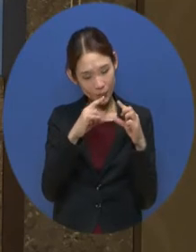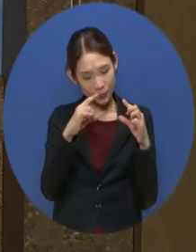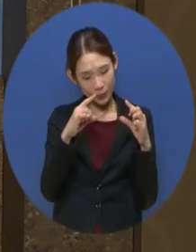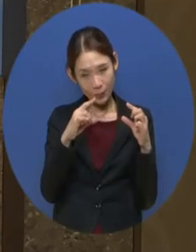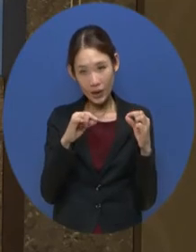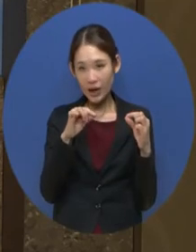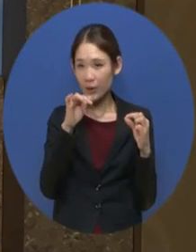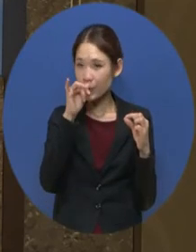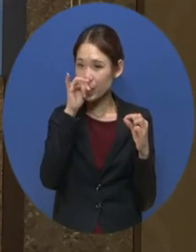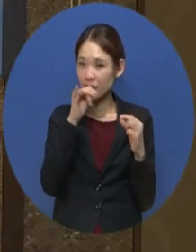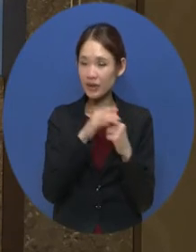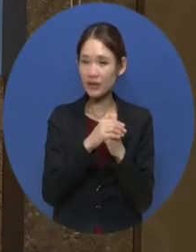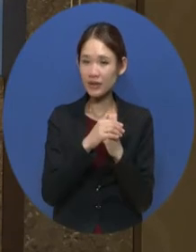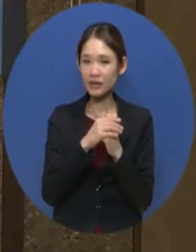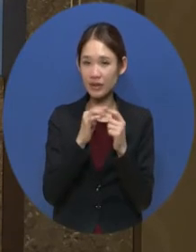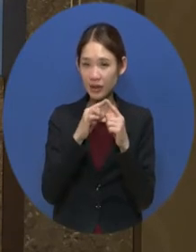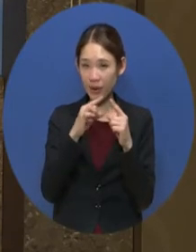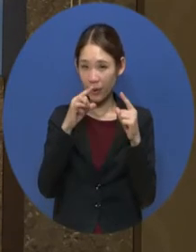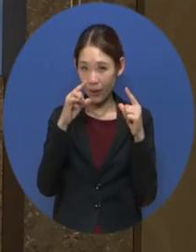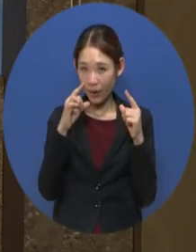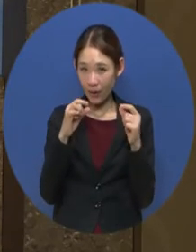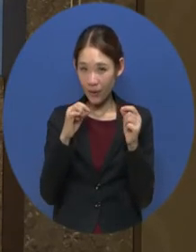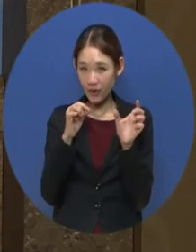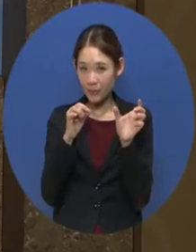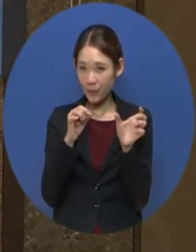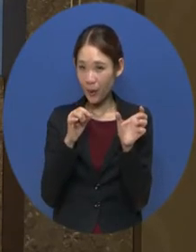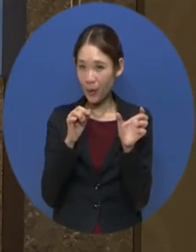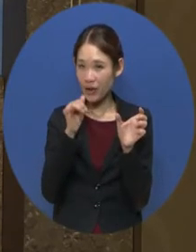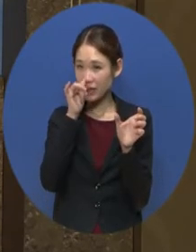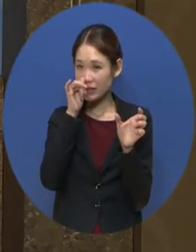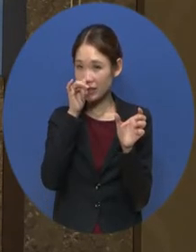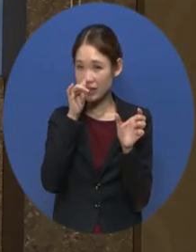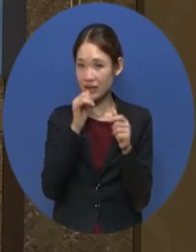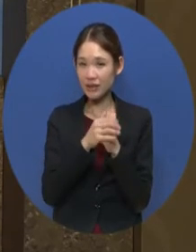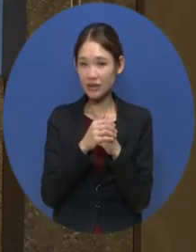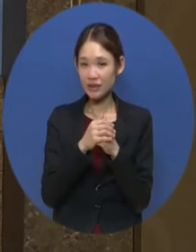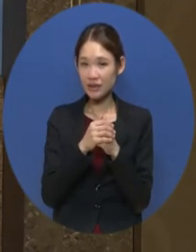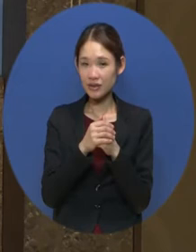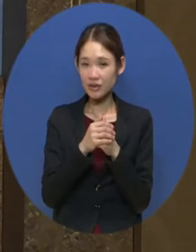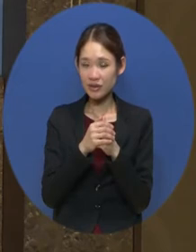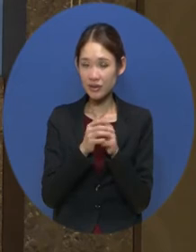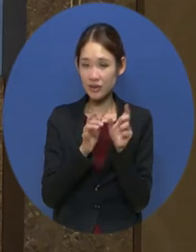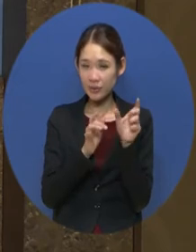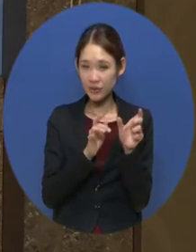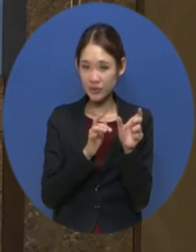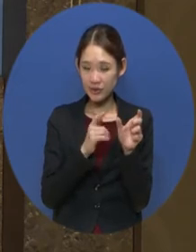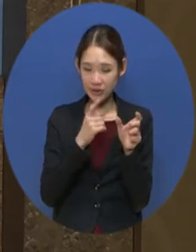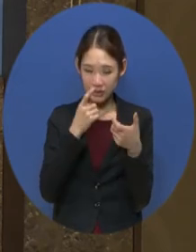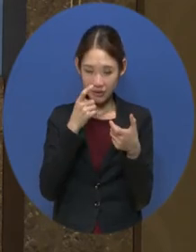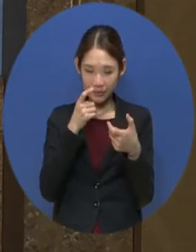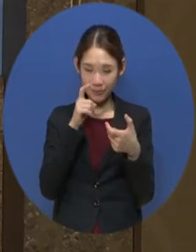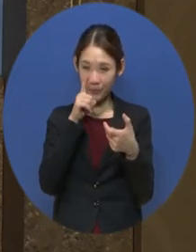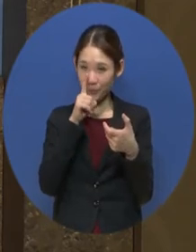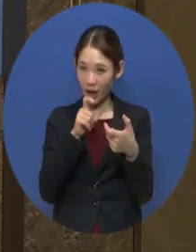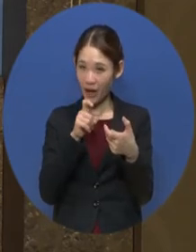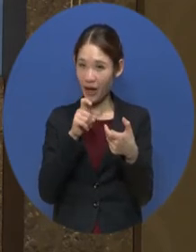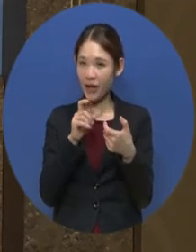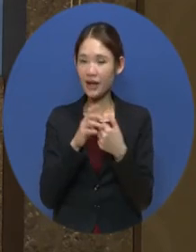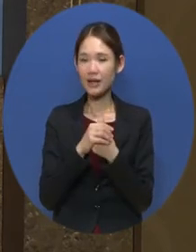바코드가 있어요. 이게 의약품 상자 옆에 거의 대부분. 네. 예. 이 바코드를 촬영을